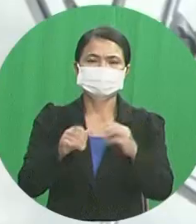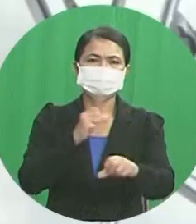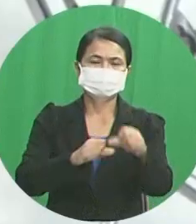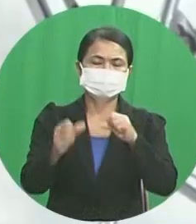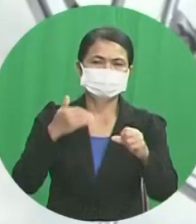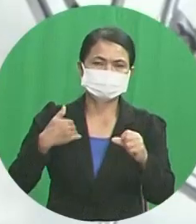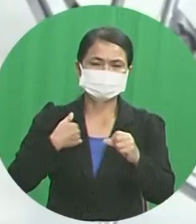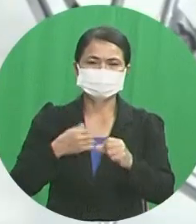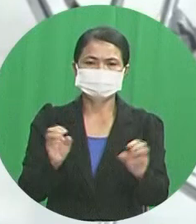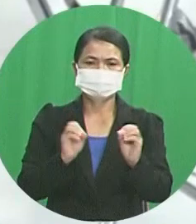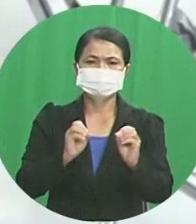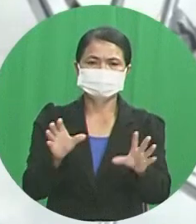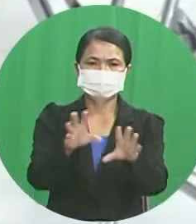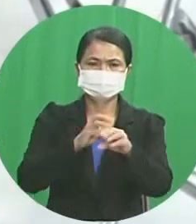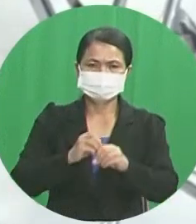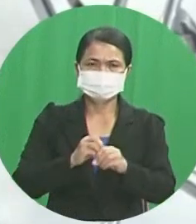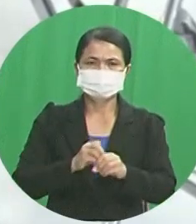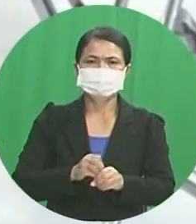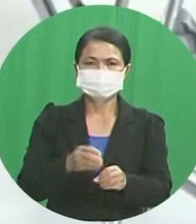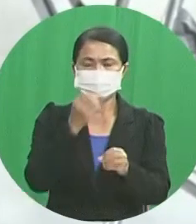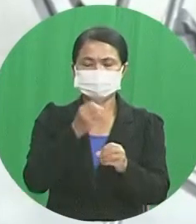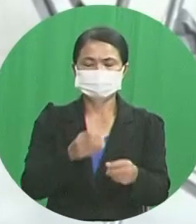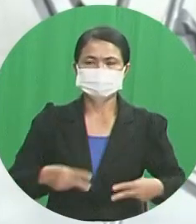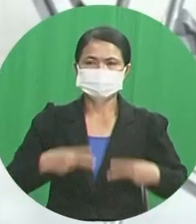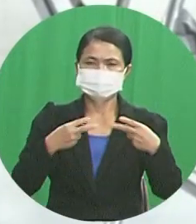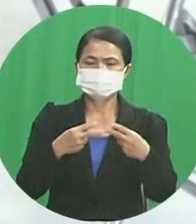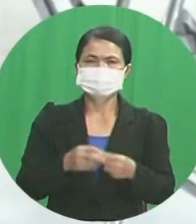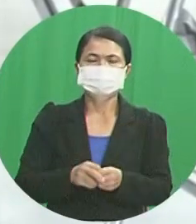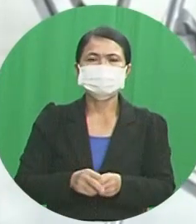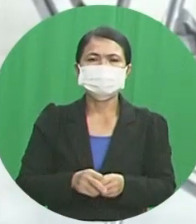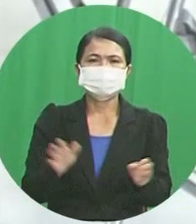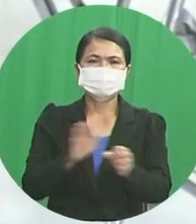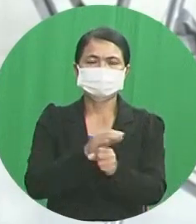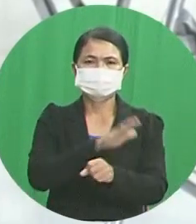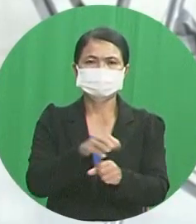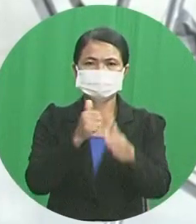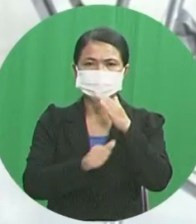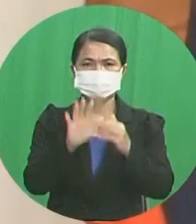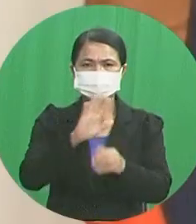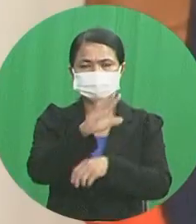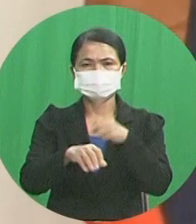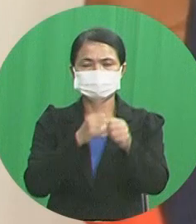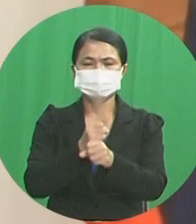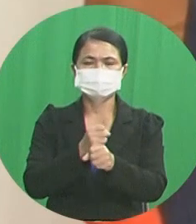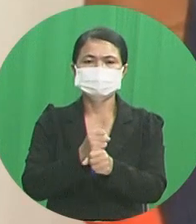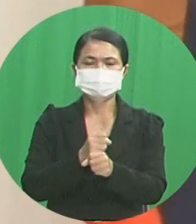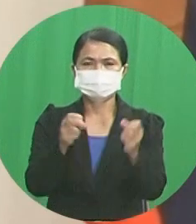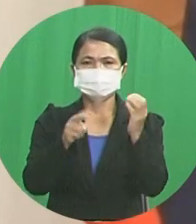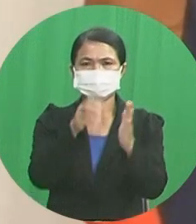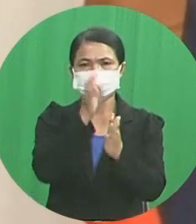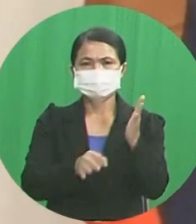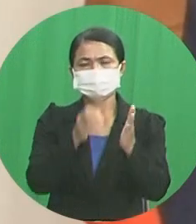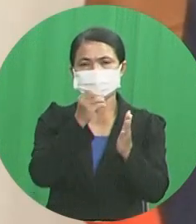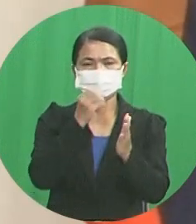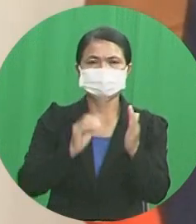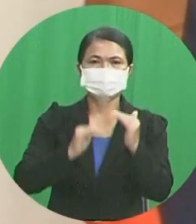មាននិងពុំទាន់បានទទួលរបបអាហារសុខភាពគ្រប់គ្រាន់ហើយកុមារក្រោមអាយុ5ឆ្នាំមានអត្រាកង្វះអាហារូប